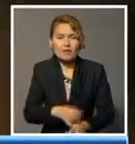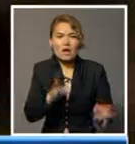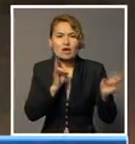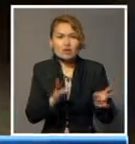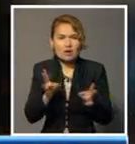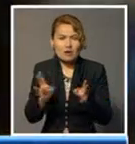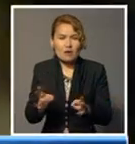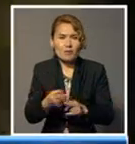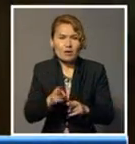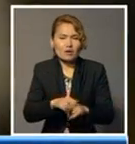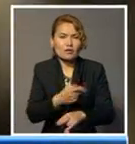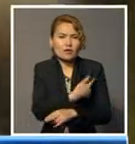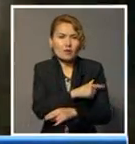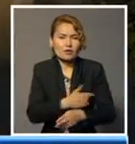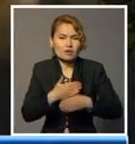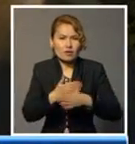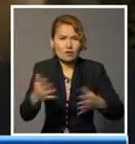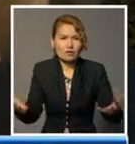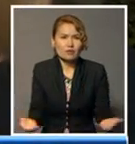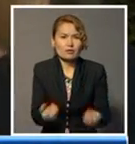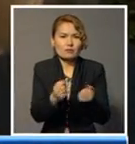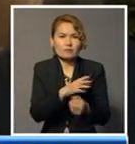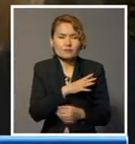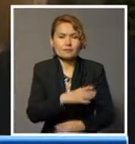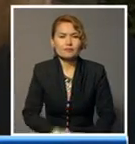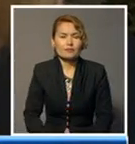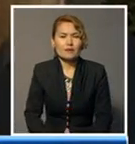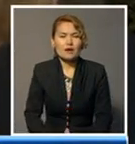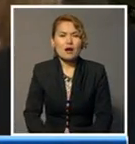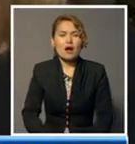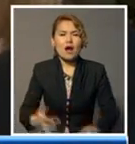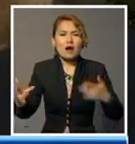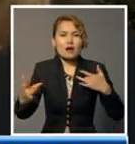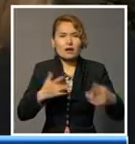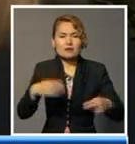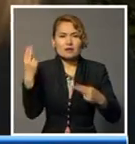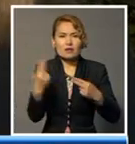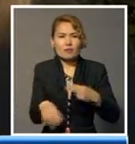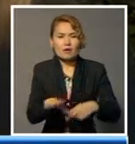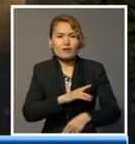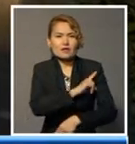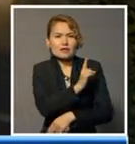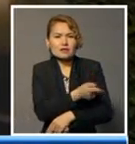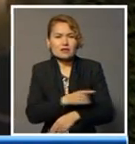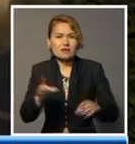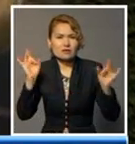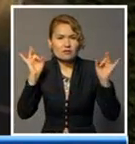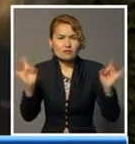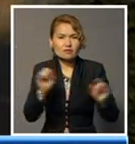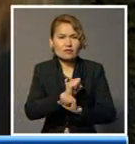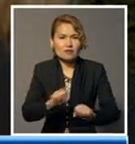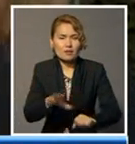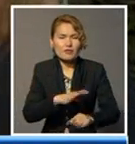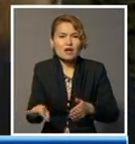сол жерде медициналық көмек көрсетілді. Концерт бітіп, төменге түсіп келе жатқанда жарылыс дауысын естідік. Бірден жүгіріп